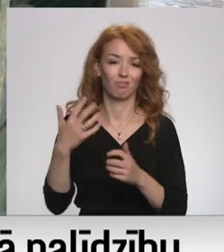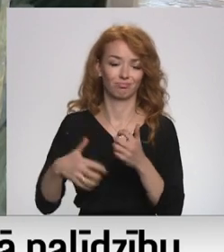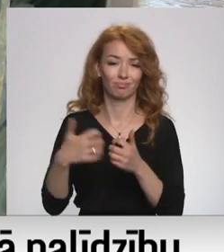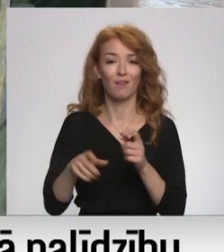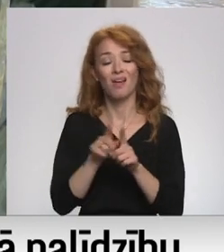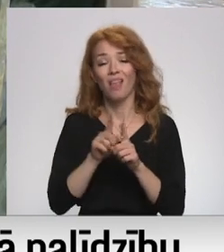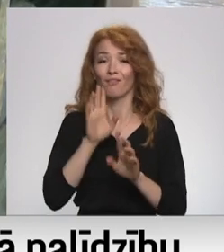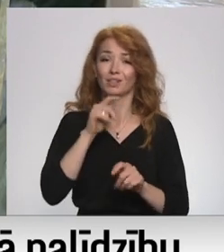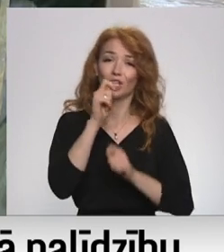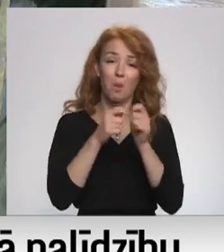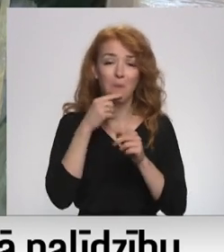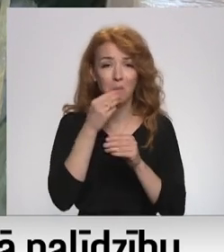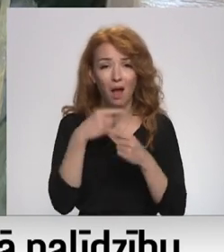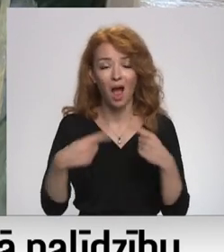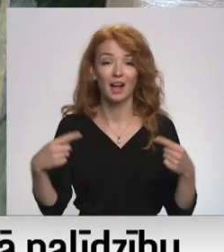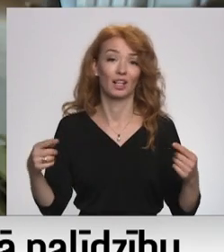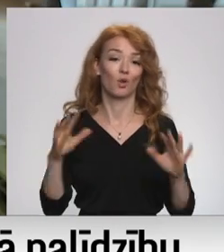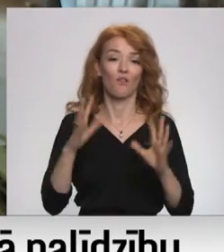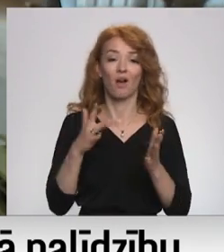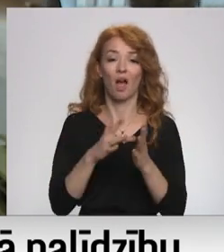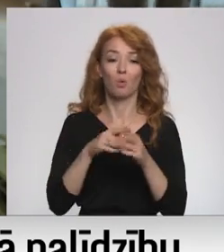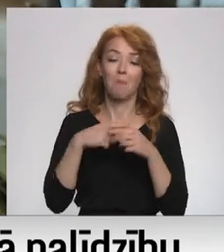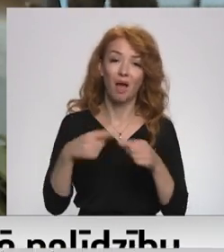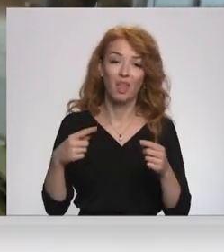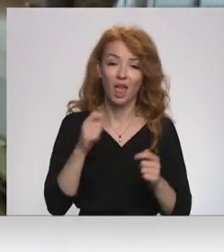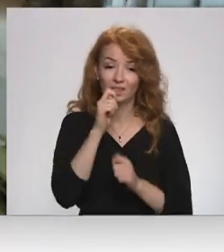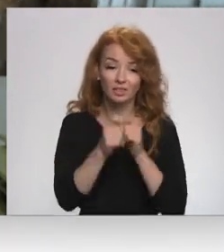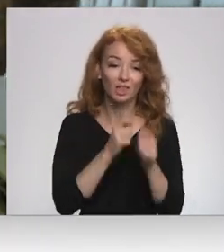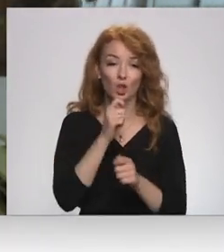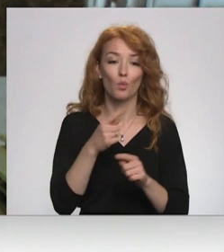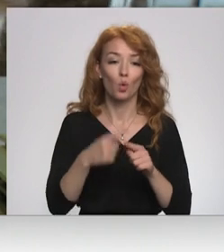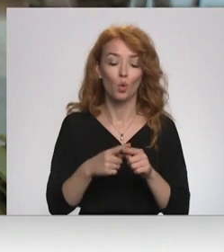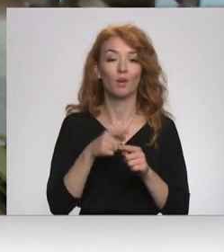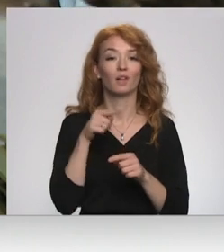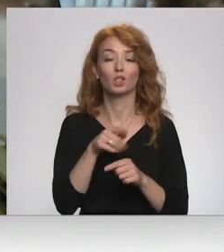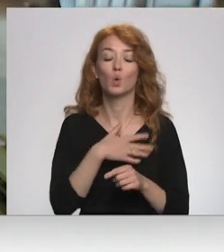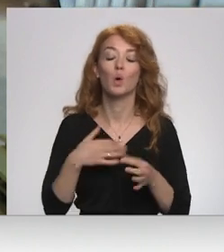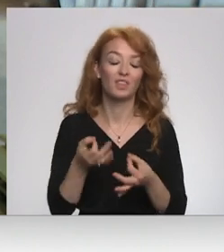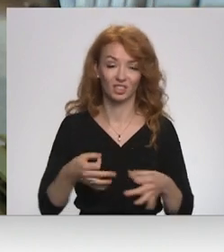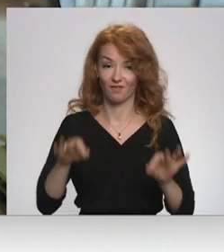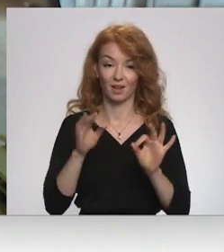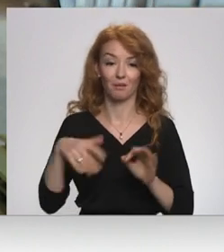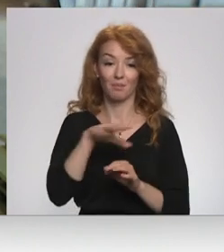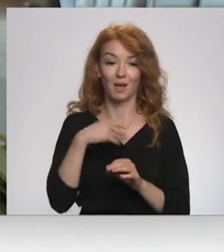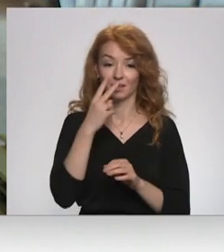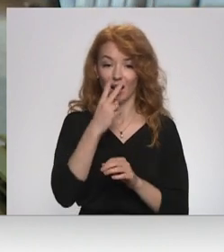produktu ziedojumi, vai tie ir cita veida, kā piemēram materiālie ziedojumi. Viņi dotajā brīdī ir ļoti, ļoti būtiski, jo tas, ko mēs